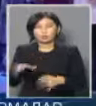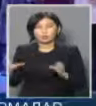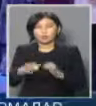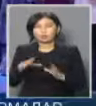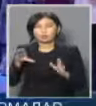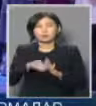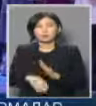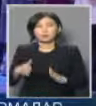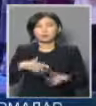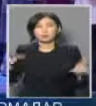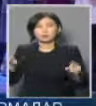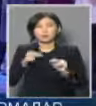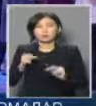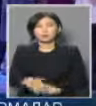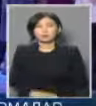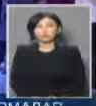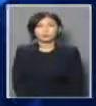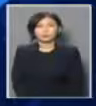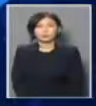ансамбіліне біз де сәттілік тілейміз.